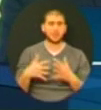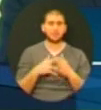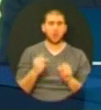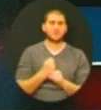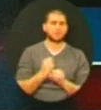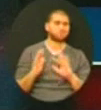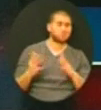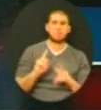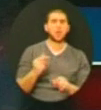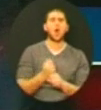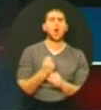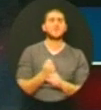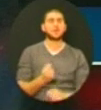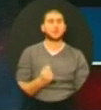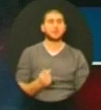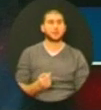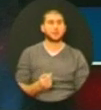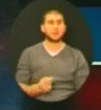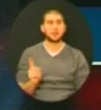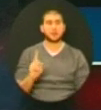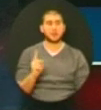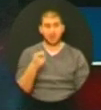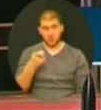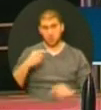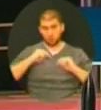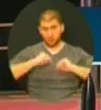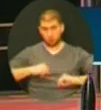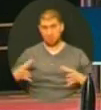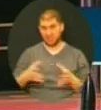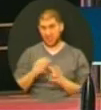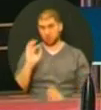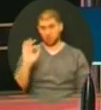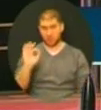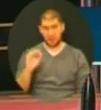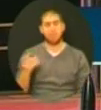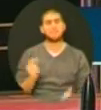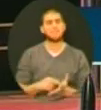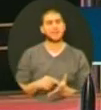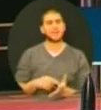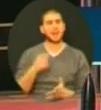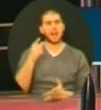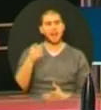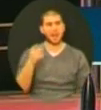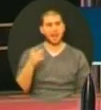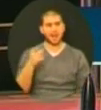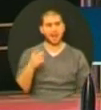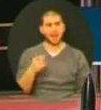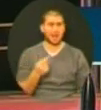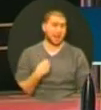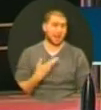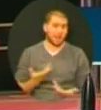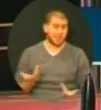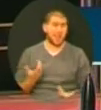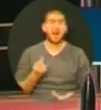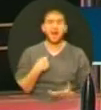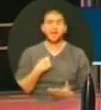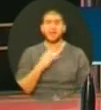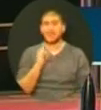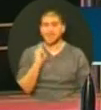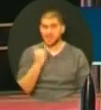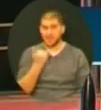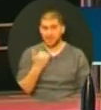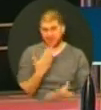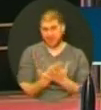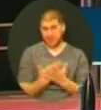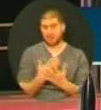כמו שצריך. מי עובד לא כמו שצריך? יושב ראש המפלגה שלך. מכיוון שהמלל של הקבינט לא לפניי, יחד עם זאת אני כן, גם